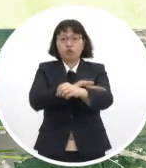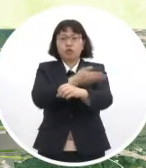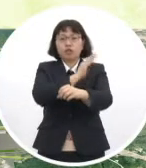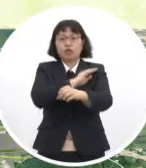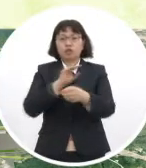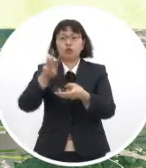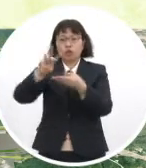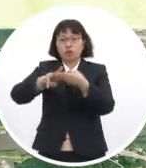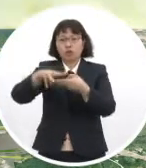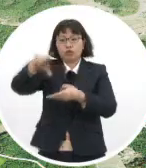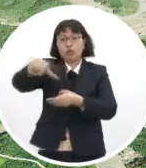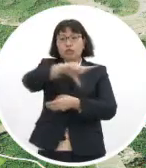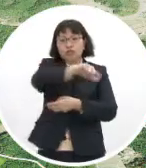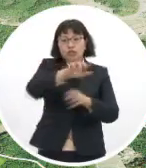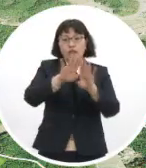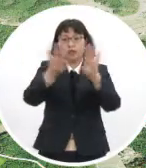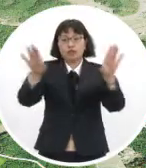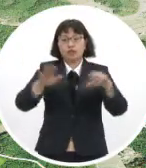しています。